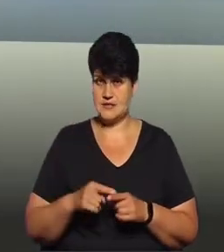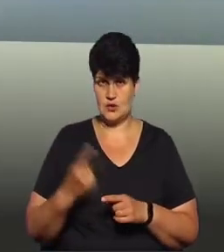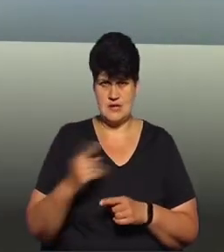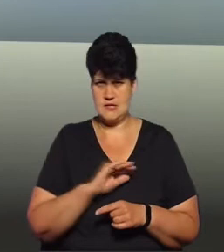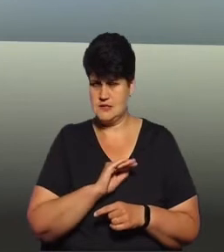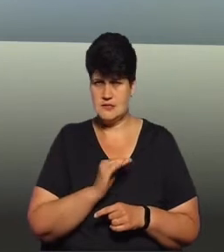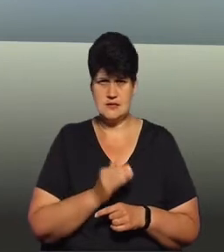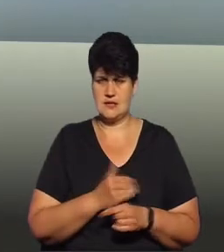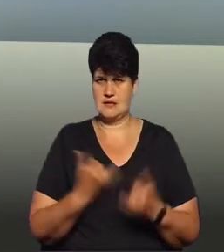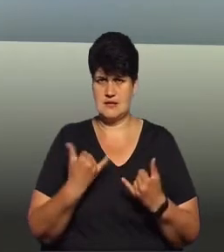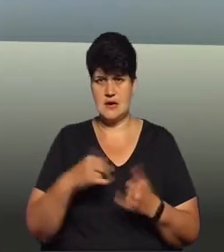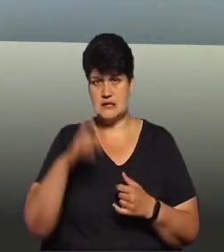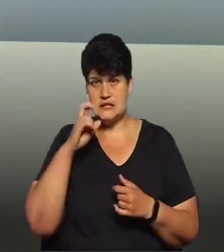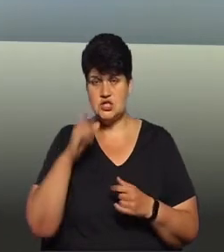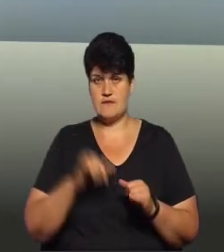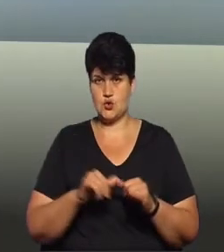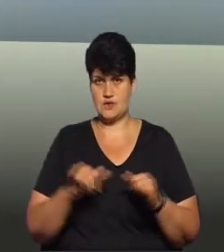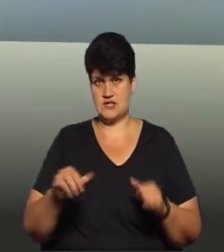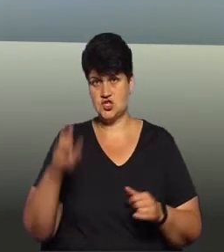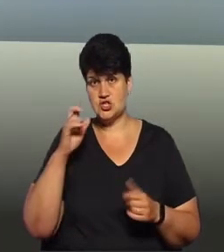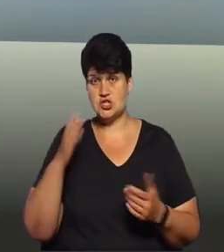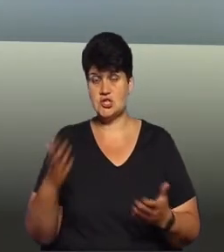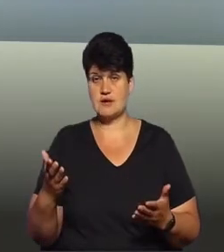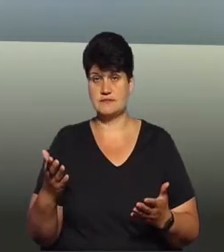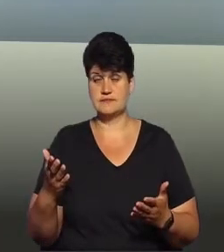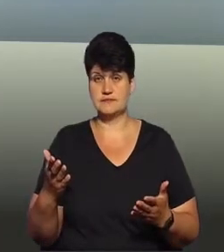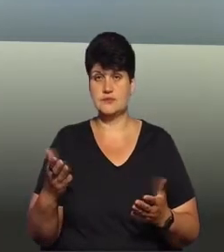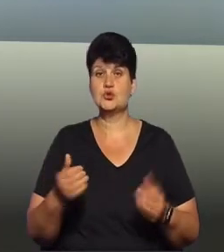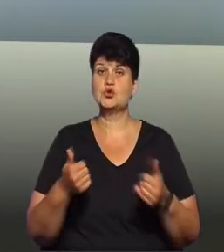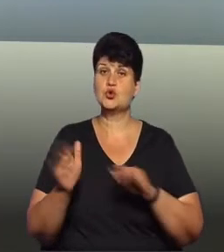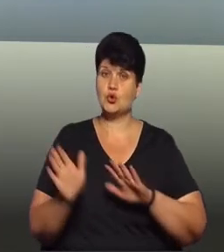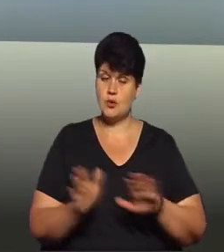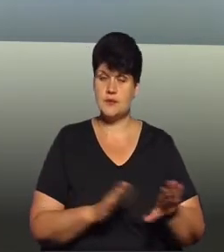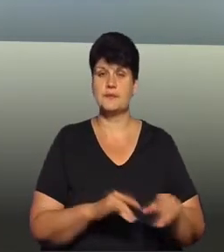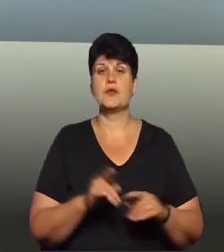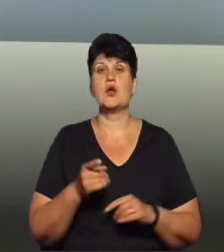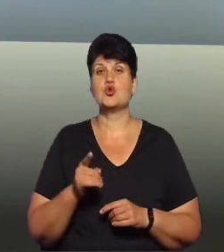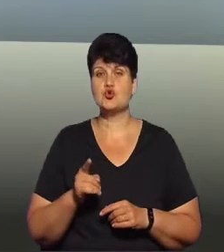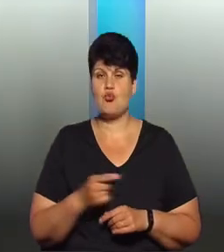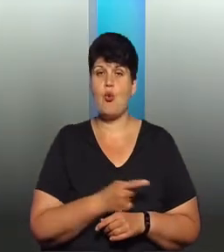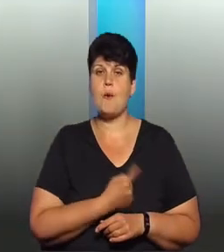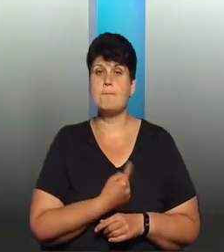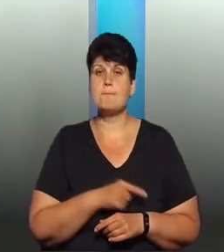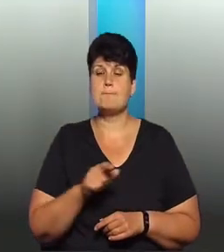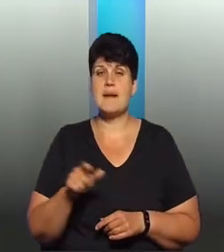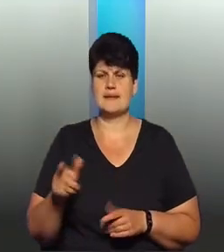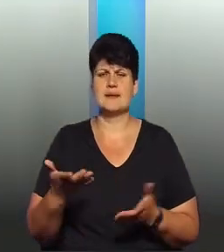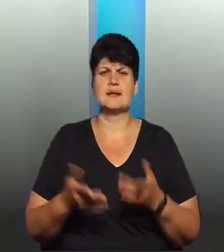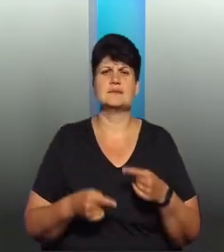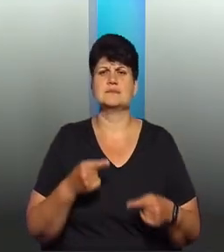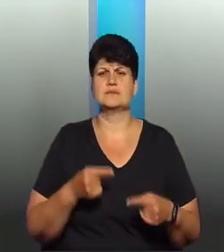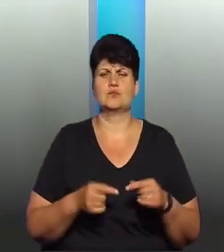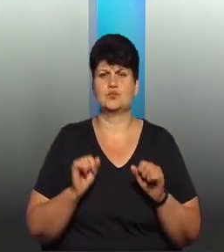і найрозвиненіших. Ну. Добре, чому медики, бо, ну, які претензії можна ставити там вчителям